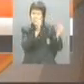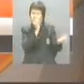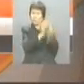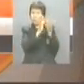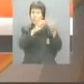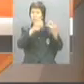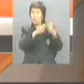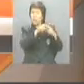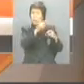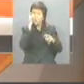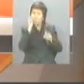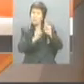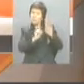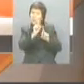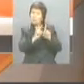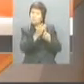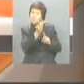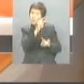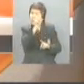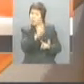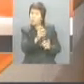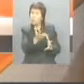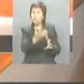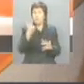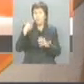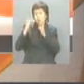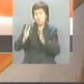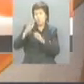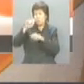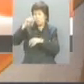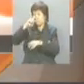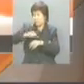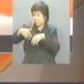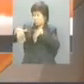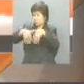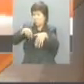ณะนี้นั้นได้ประเมินอยู่ในระดับไหนแล้วก็จะมีการเตือนคนไทยที่อยู่ที่นู่นยังไงบ้างคะ